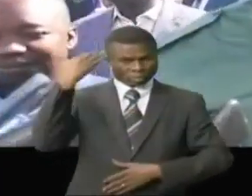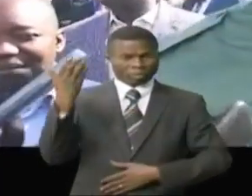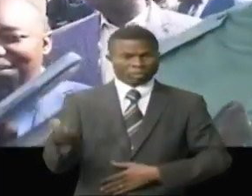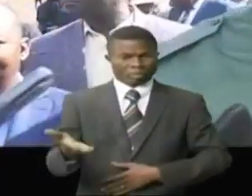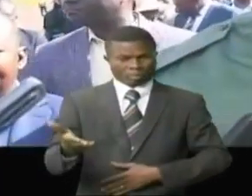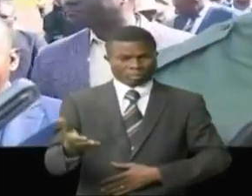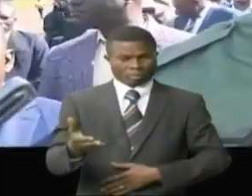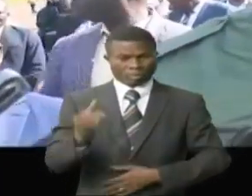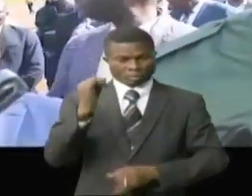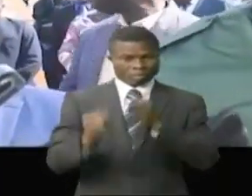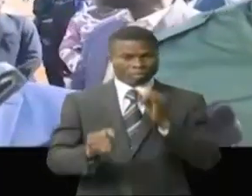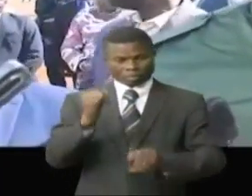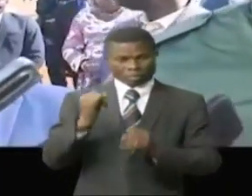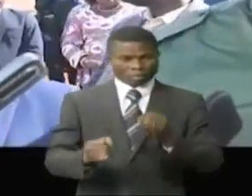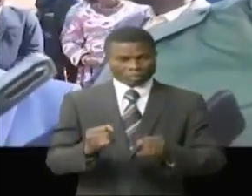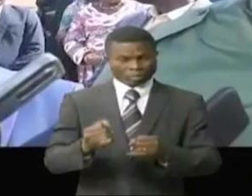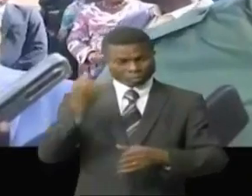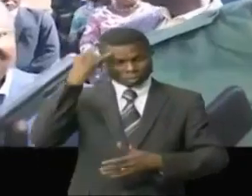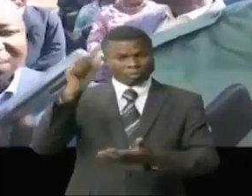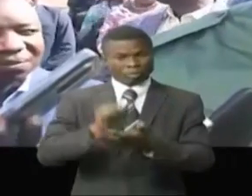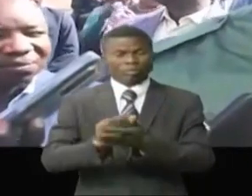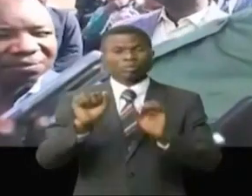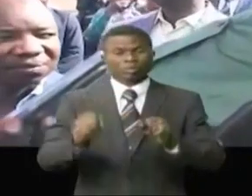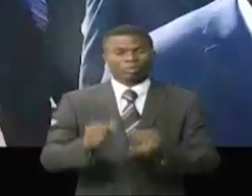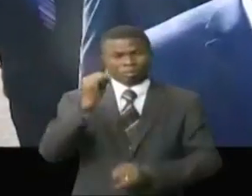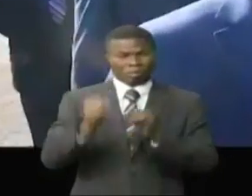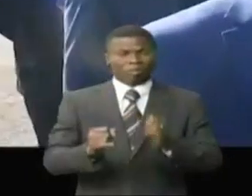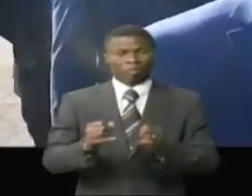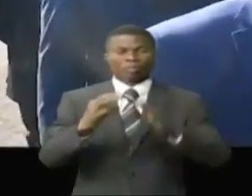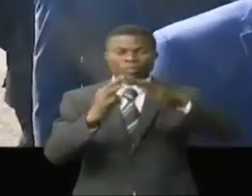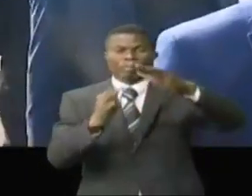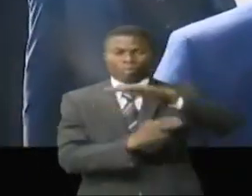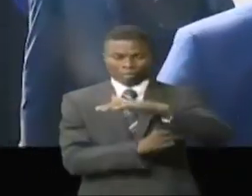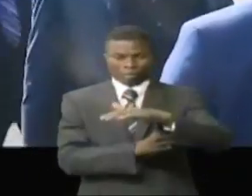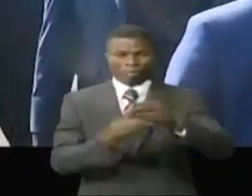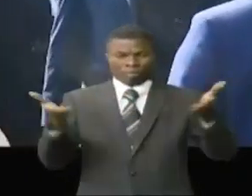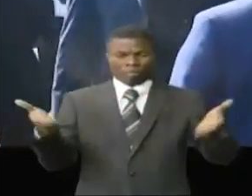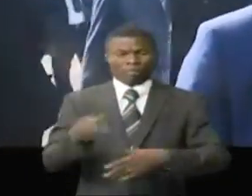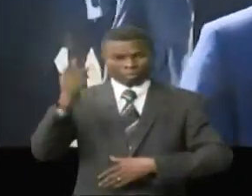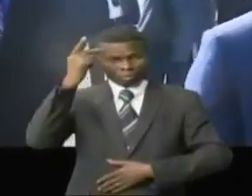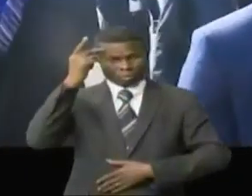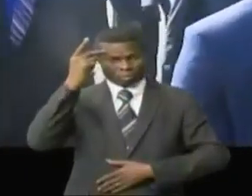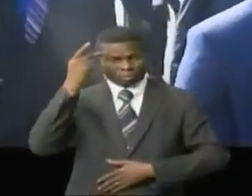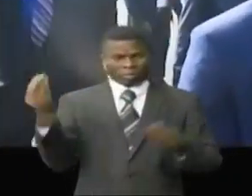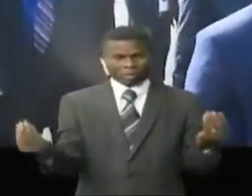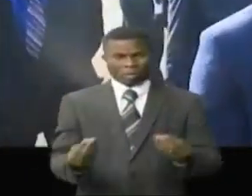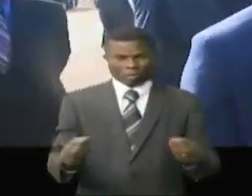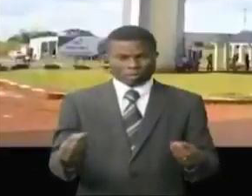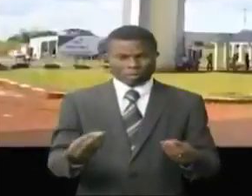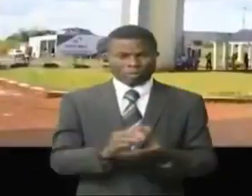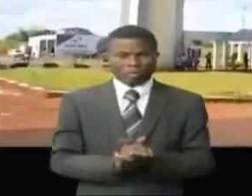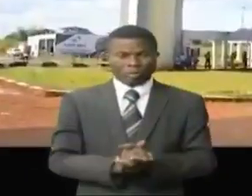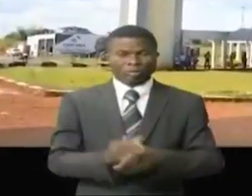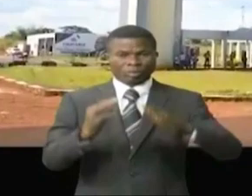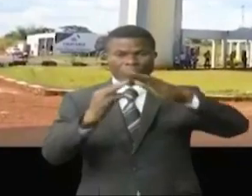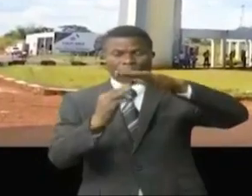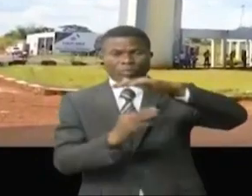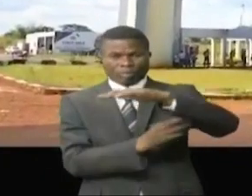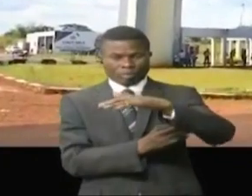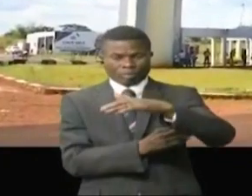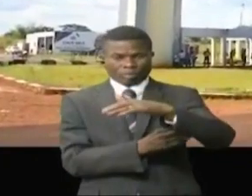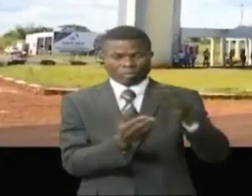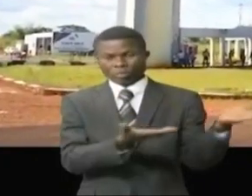Cette hypothèse pouvait être valable si ce pont-là était déjà à Kinshasa. Ce qui fait que, comme ces ponts sont